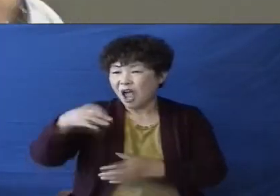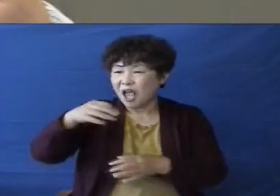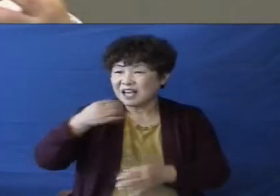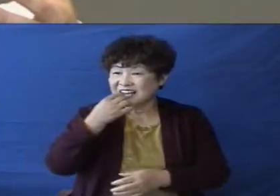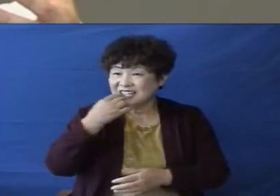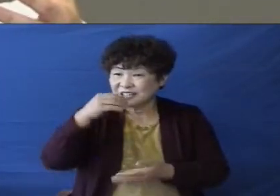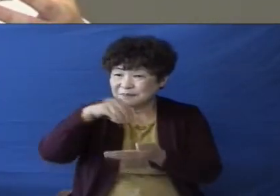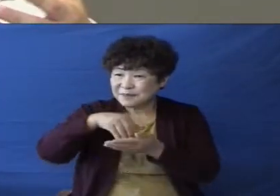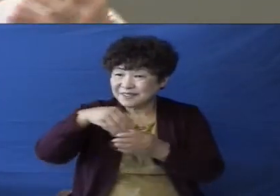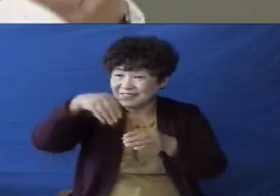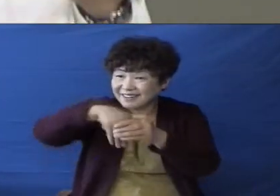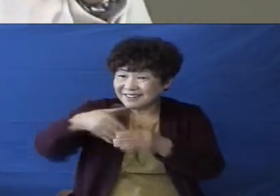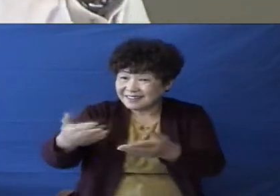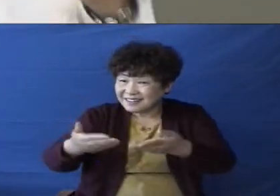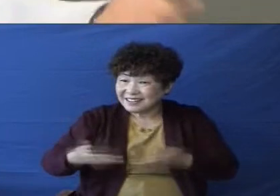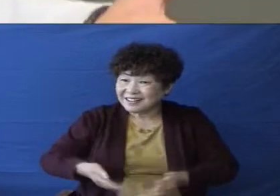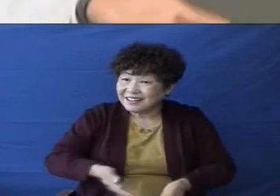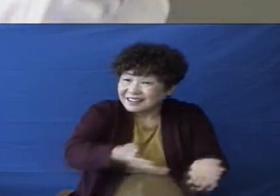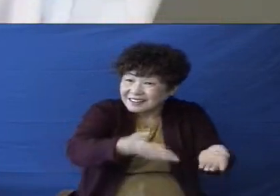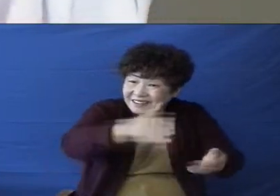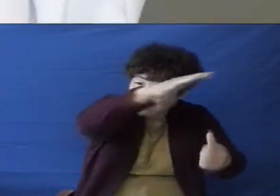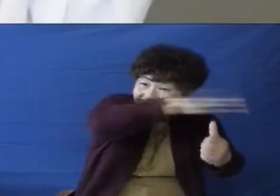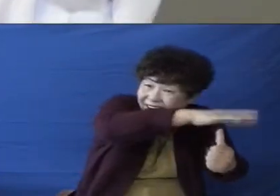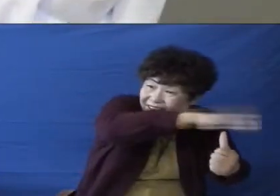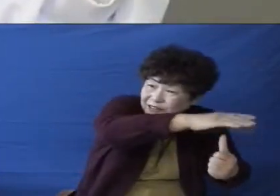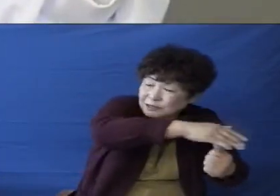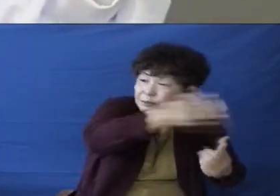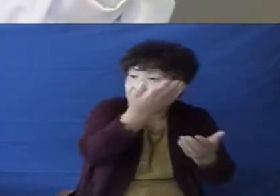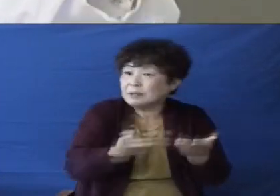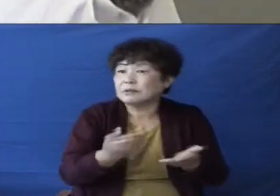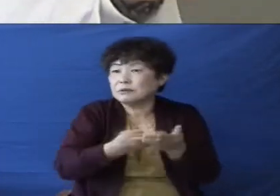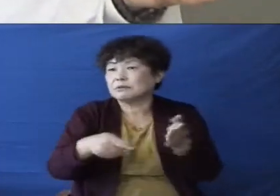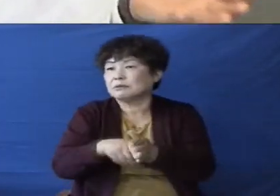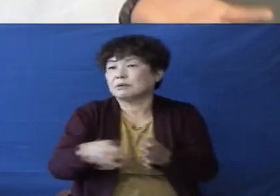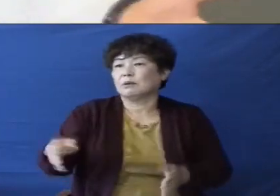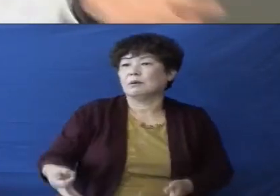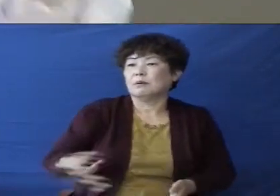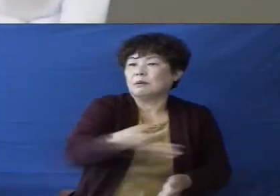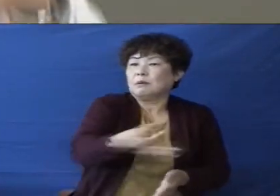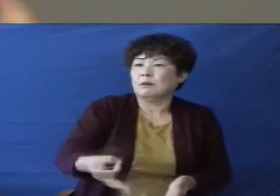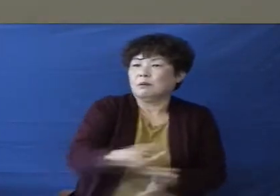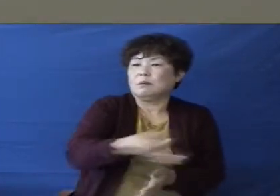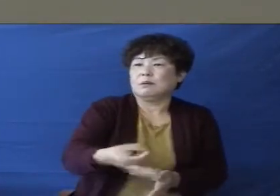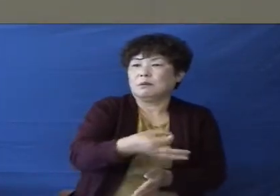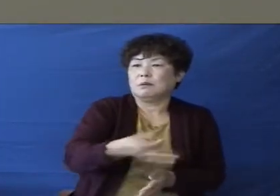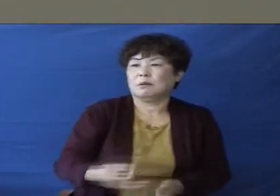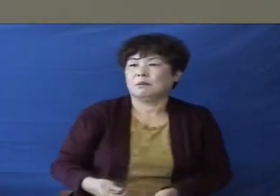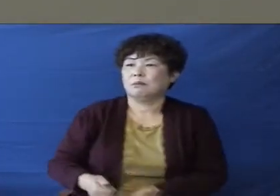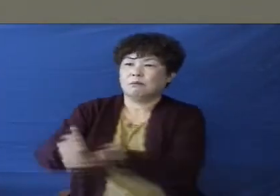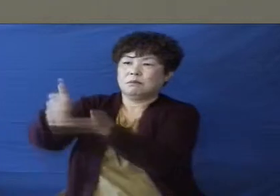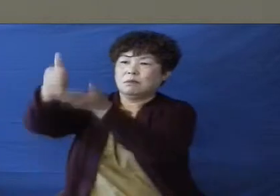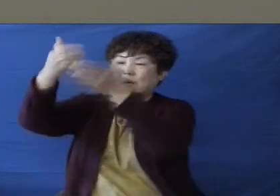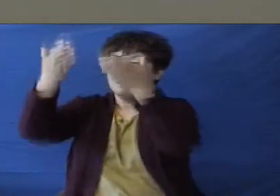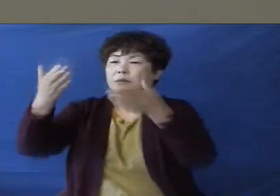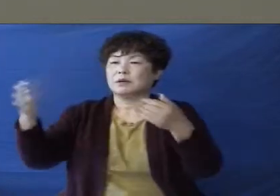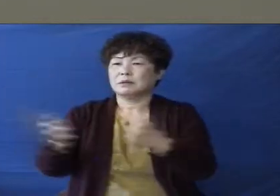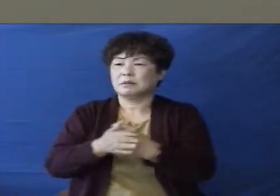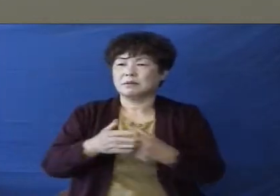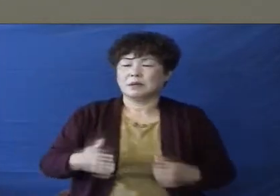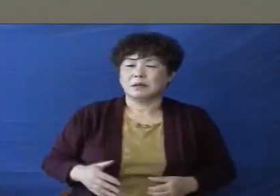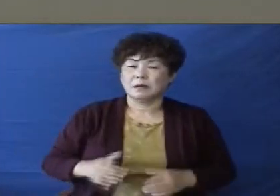따라옵니다 사람들의 높임을 받게 되고요 존경과 사랑을 받게 되고요 그가 가는 것은 헛